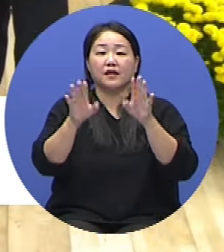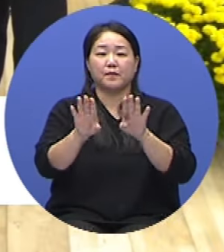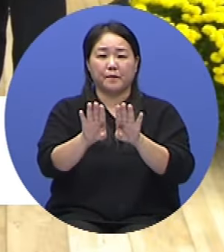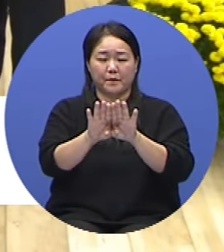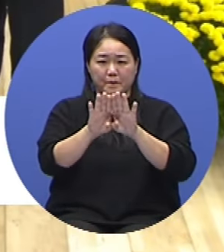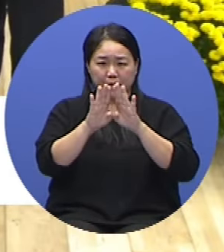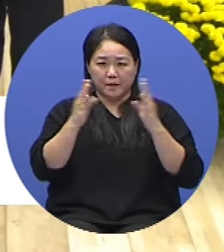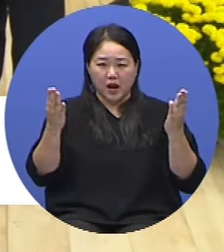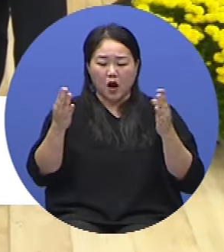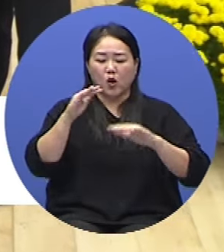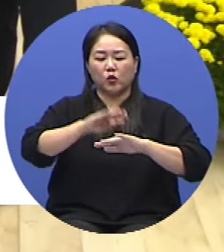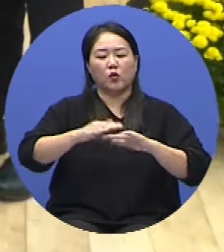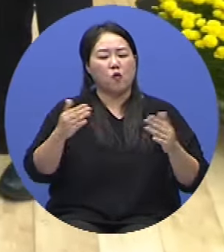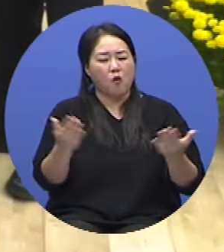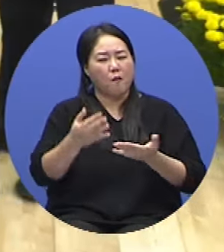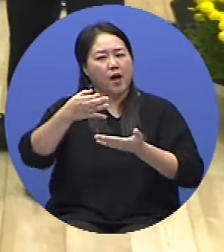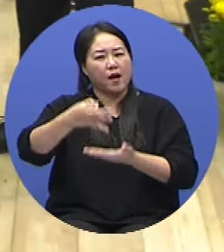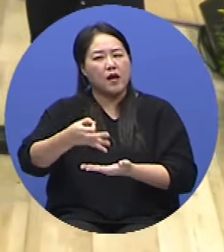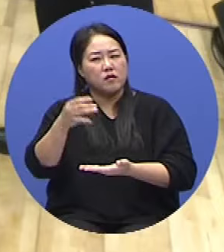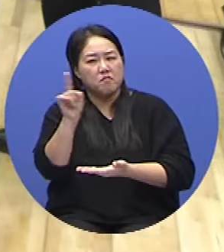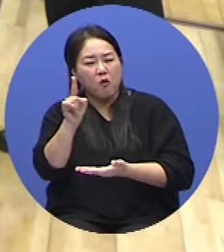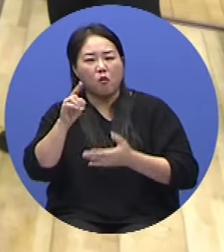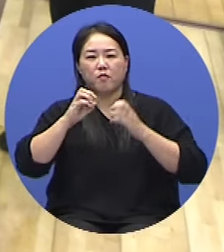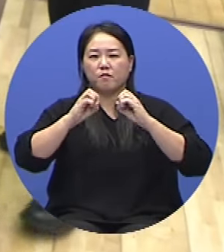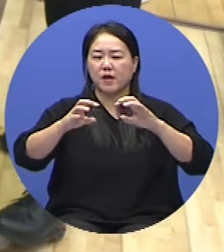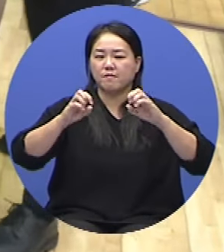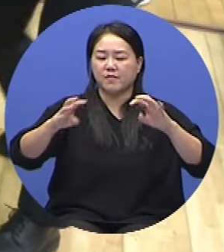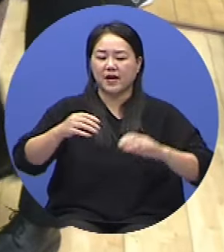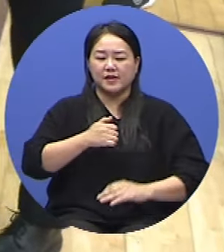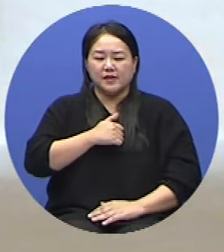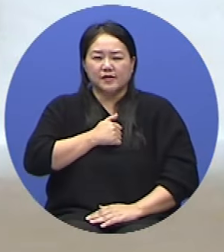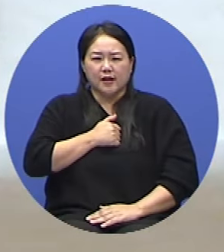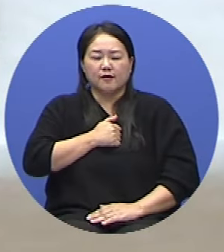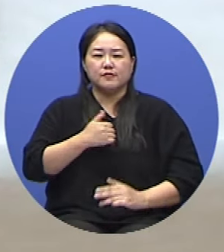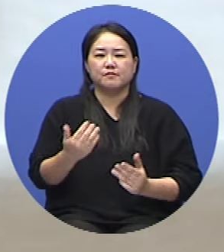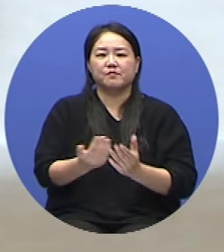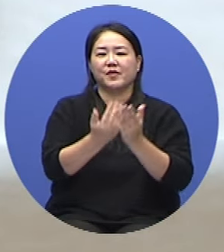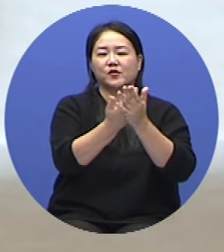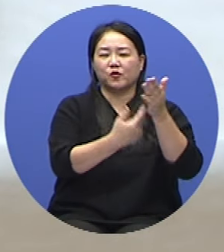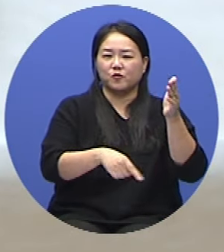함께 농업의 가치를 알리고 농업인들의 자긍심을 높이기 위한